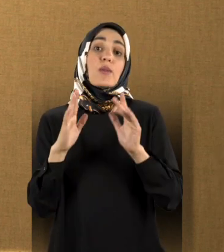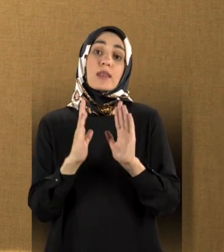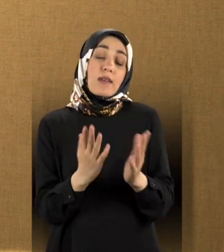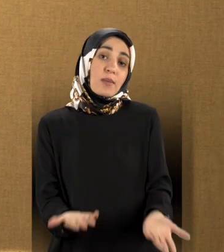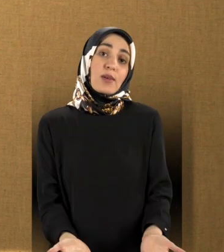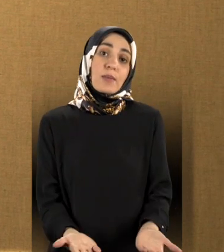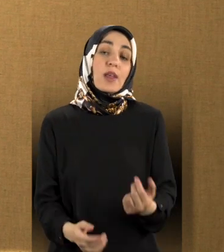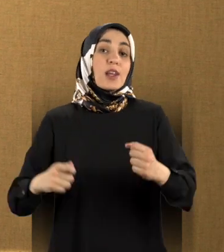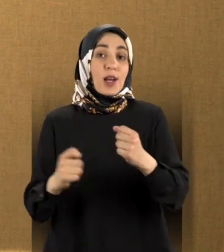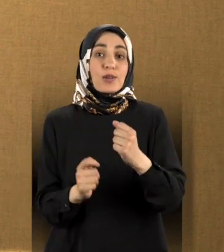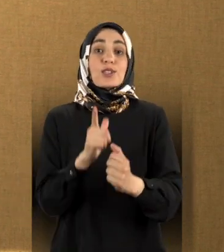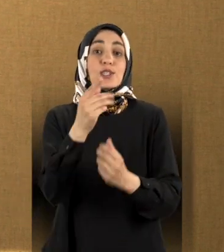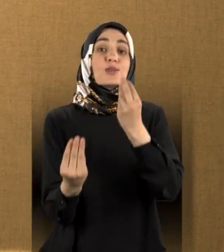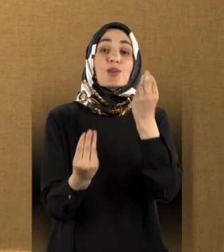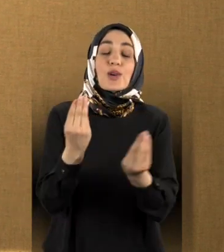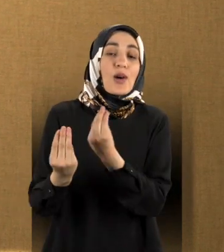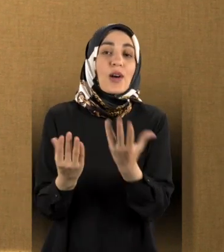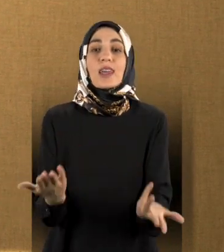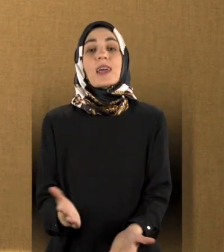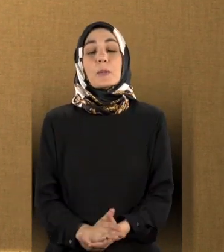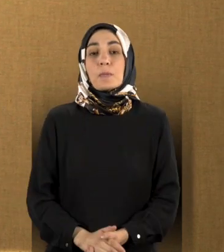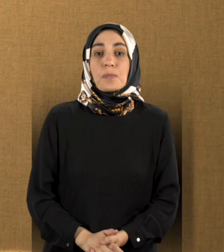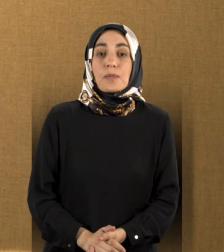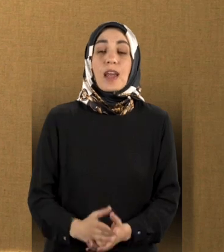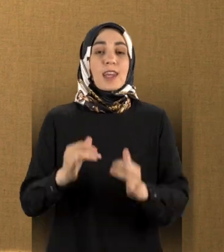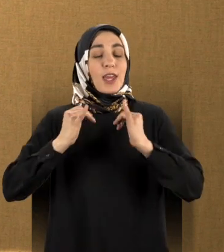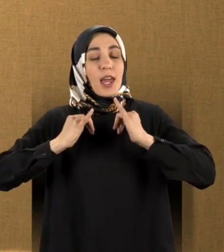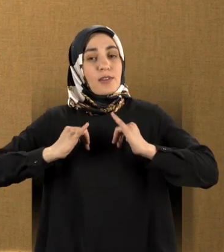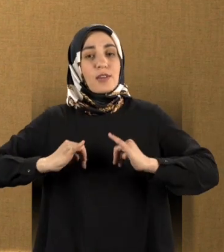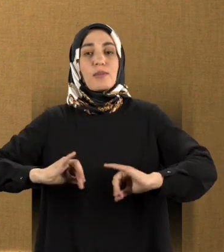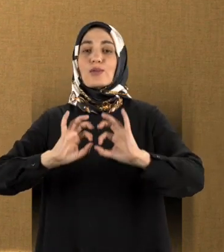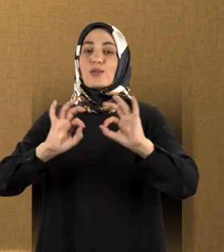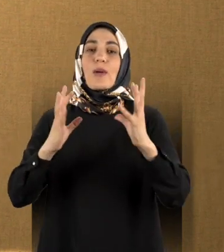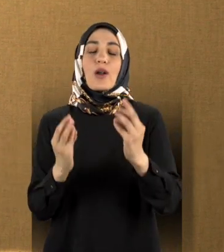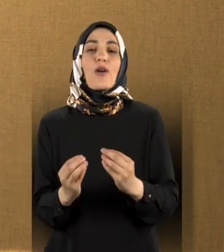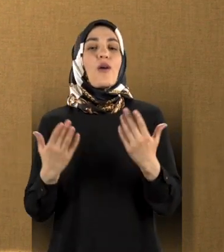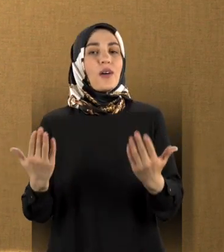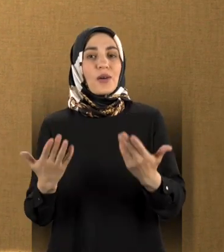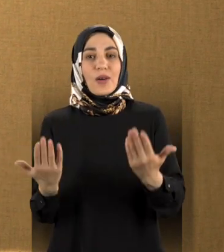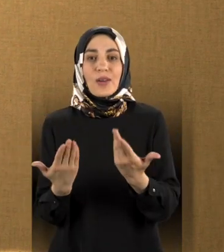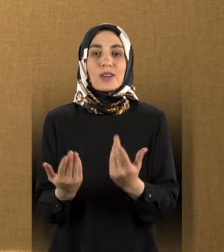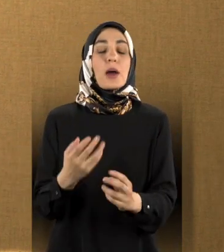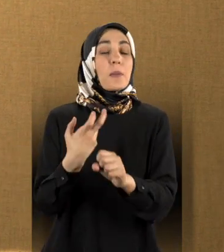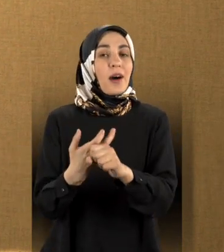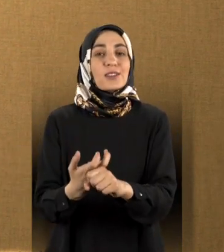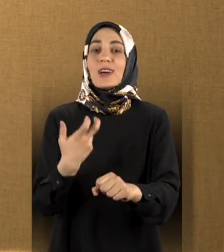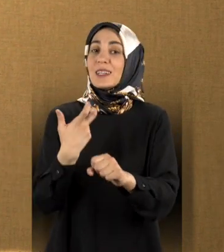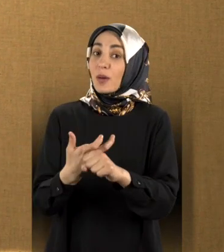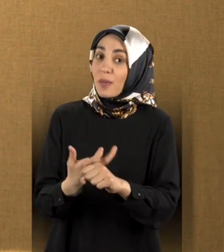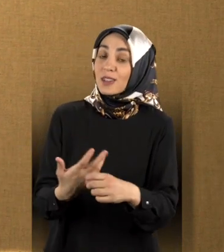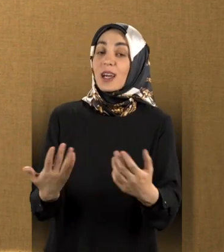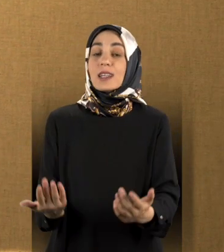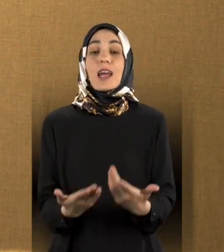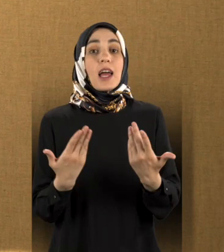konuşmadan edemiyorum davulun sesi bir güzel çıkıyor ki Hacı Cavcav keyfime değme gitsin Oh oh